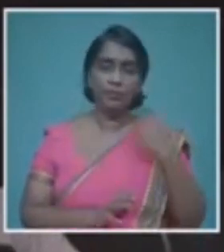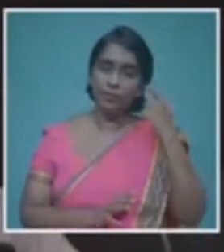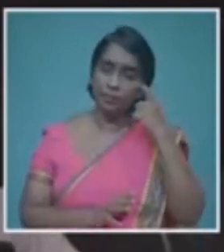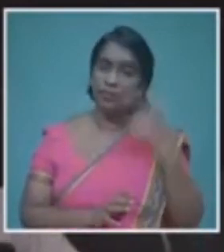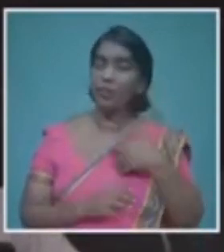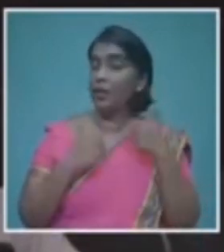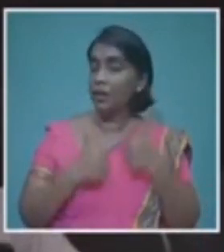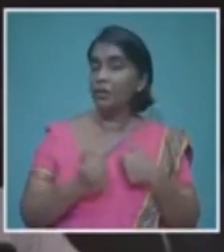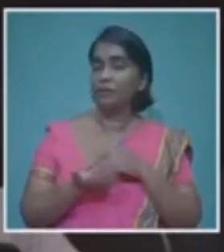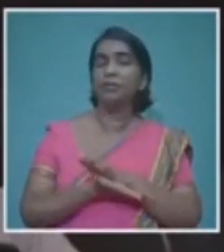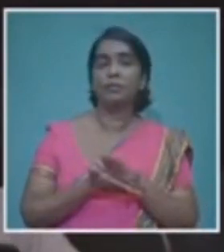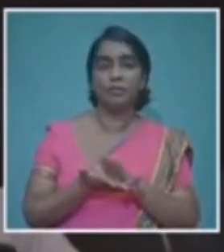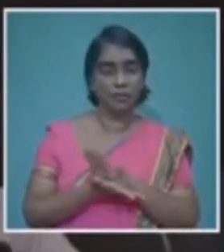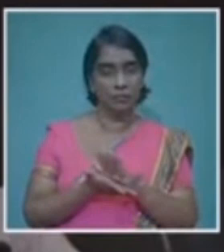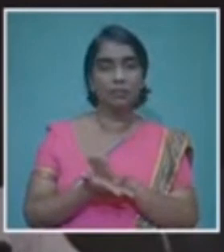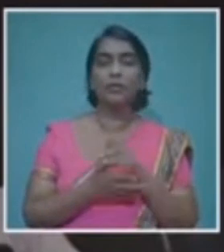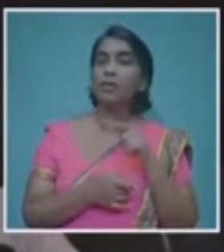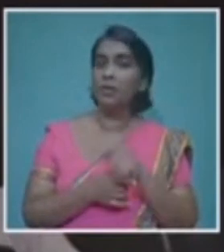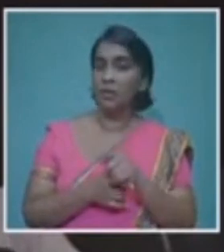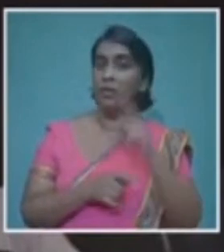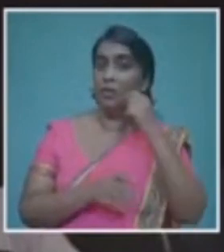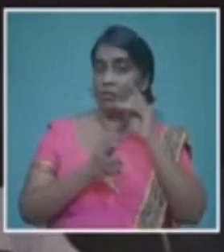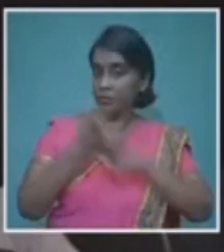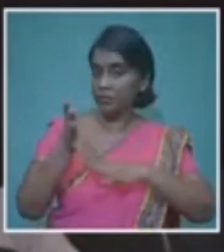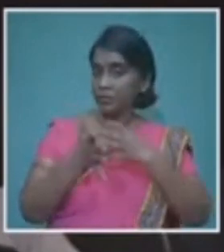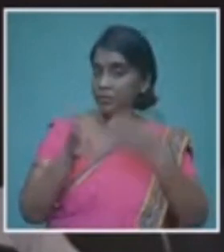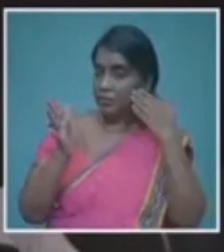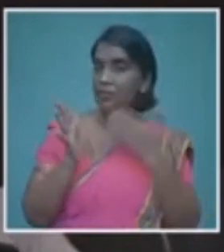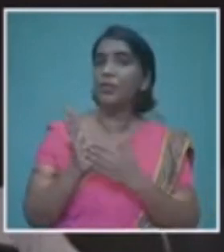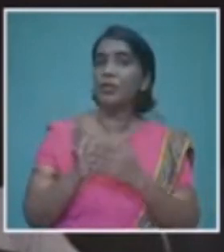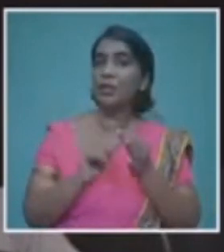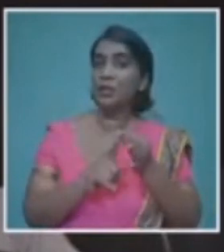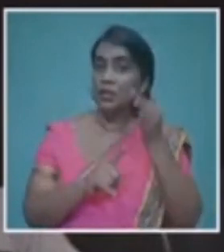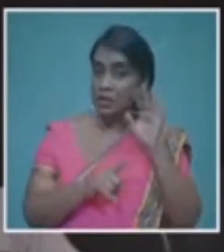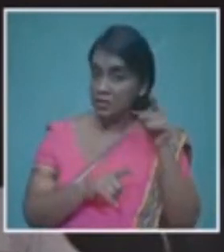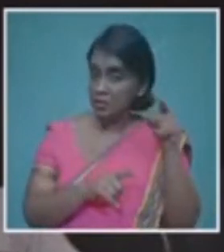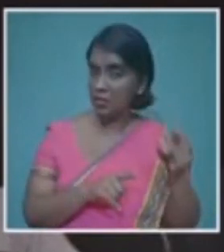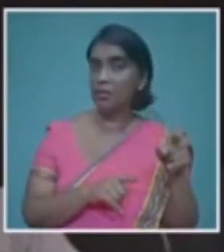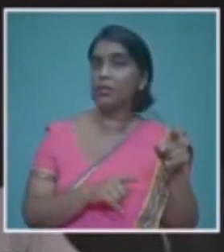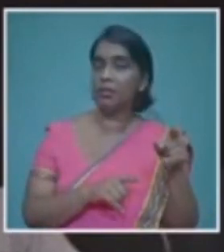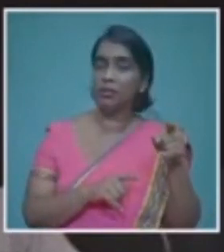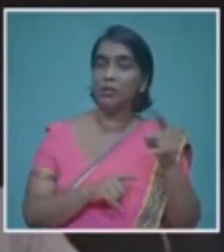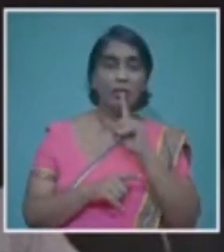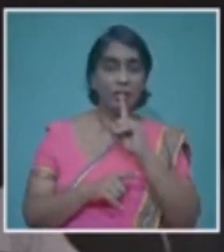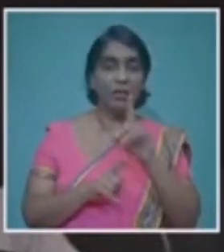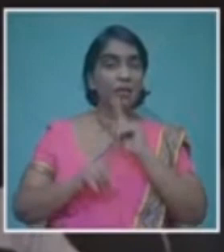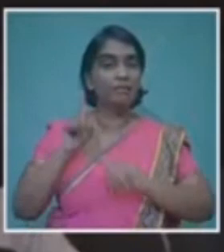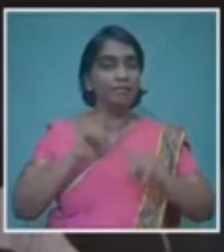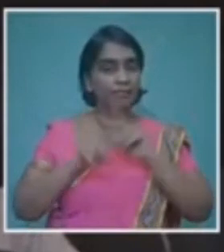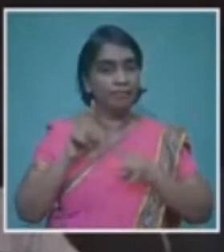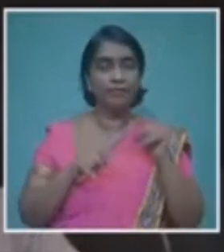हरिम पहेदिली मे अयव्यय तुलिनुत जनाधिपतिगे कियन कथा